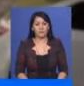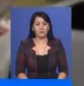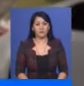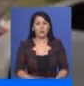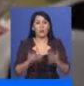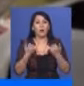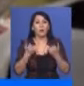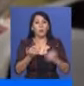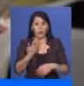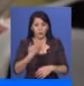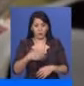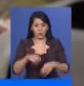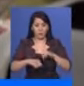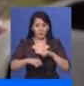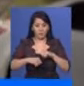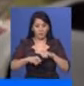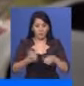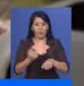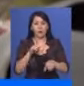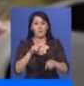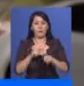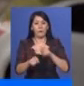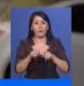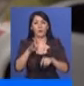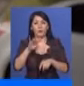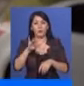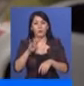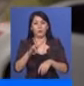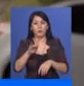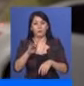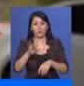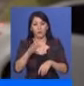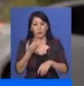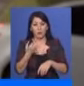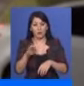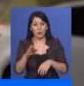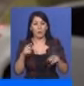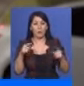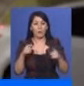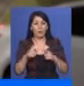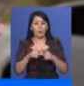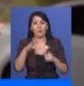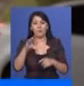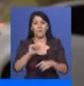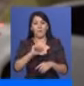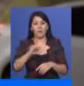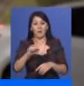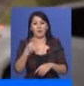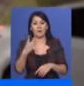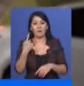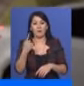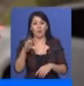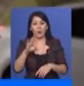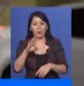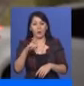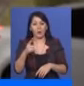мероприятия. Бүгін тыныштықты бұзуға қатысты рейд өткіздік. Нұрсұлтан Назарбаев пен Кәрім Сөтішев көшесінің қиылысында ВАЗ-2112 автокөлігінің